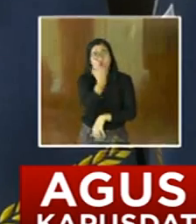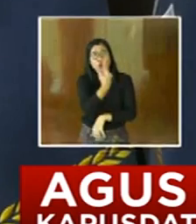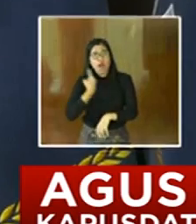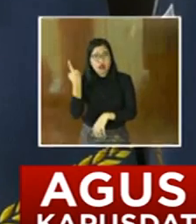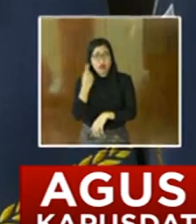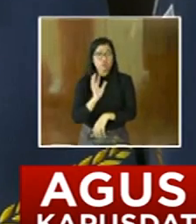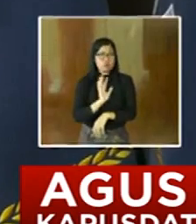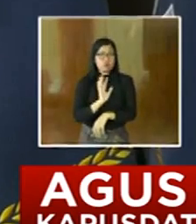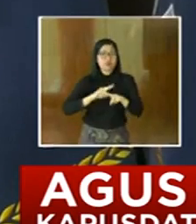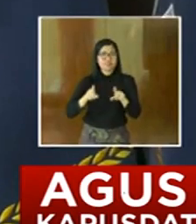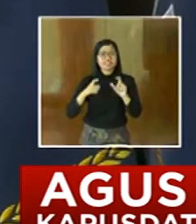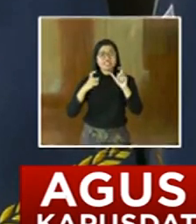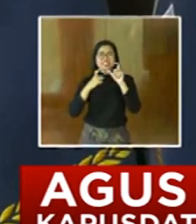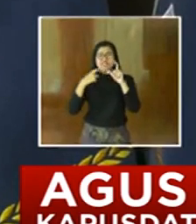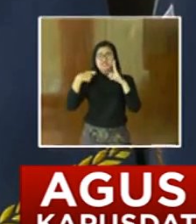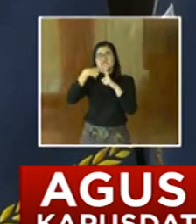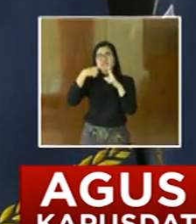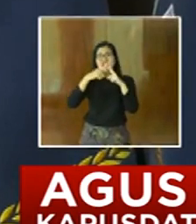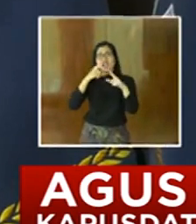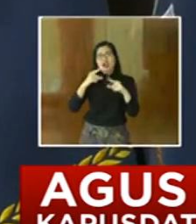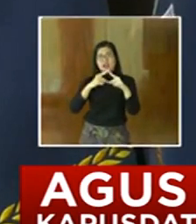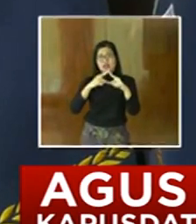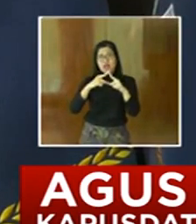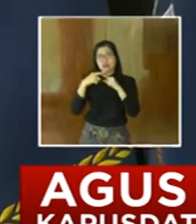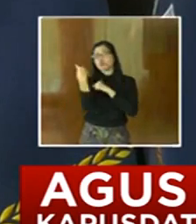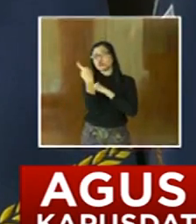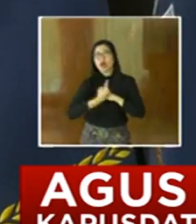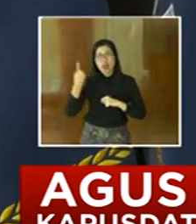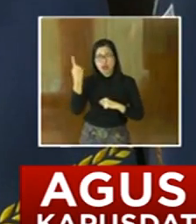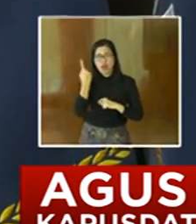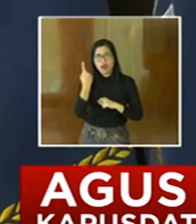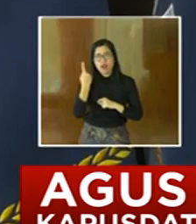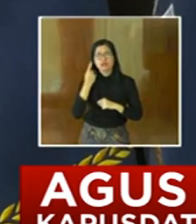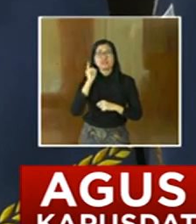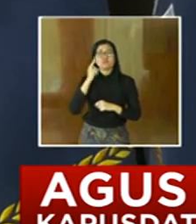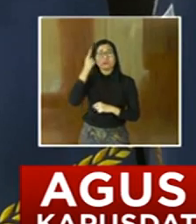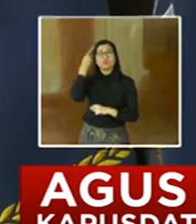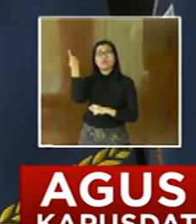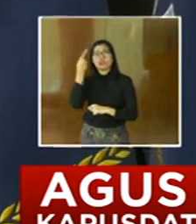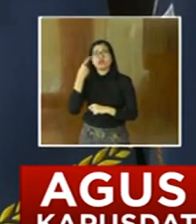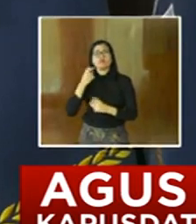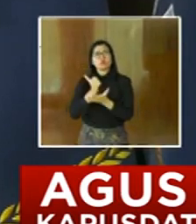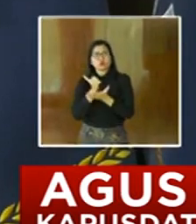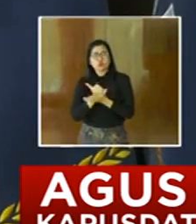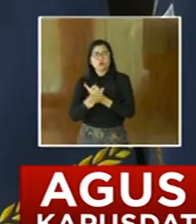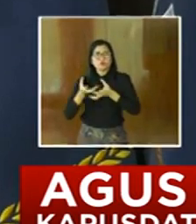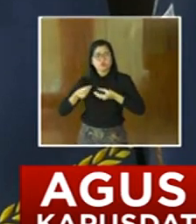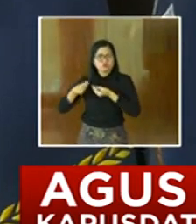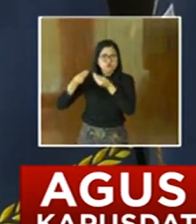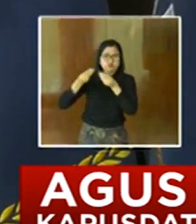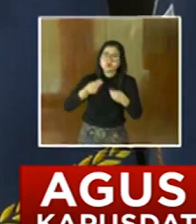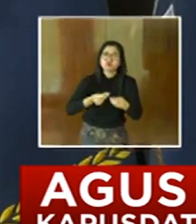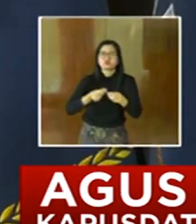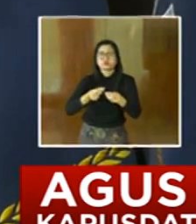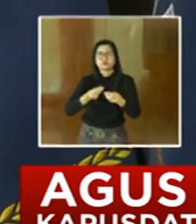sekala nasional karena dengar status tersebut pemerintah mengerahkan Segala potensi yang ada di Indonesia ini